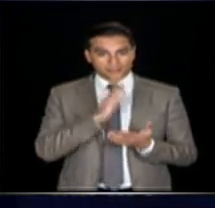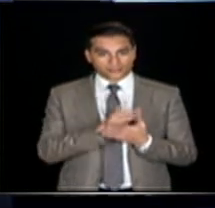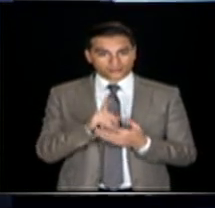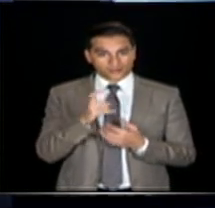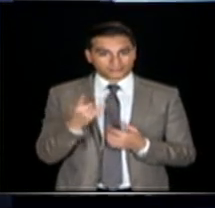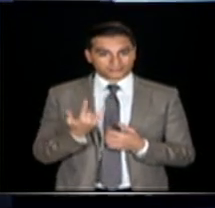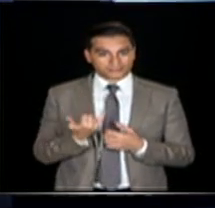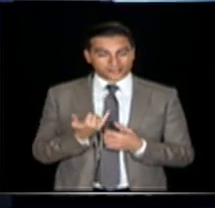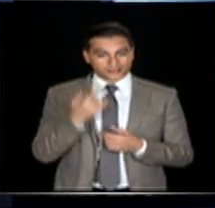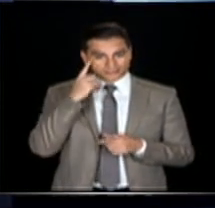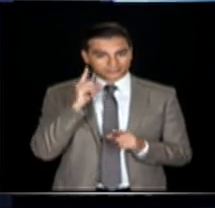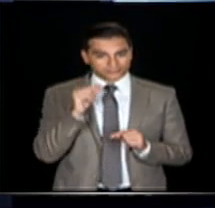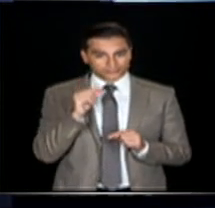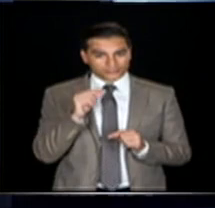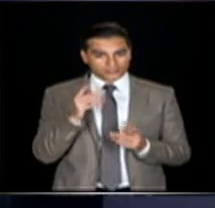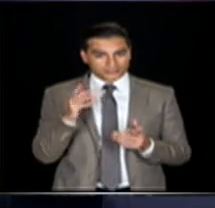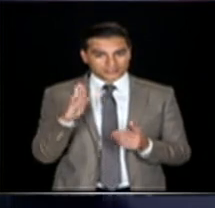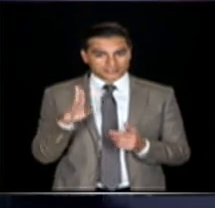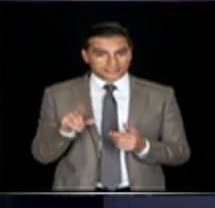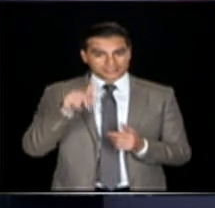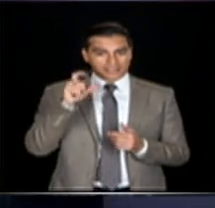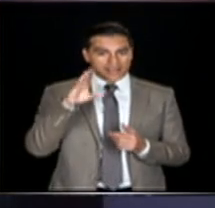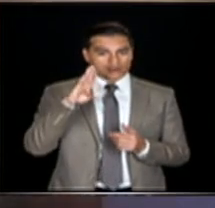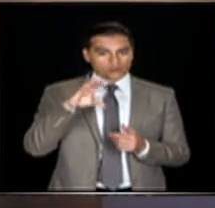كانش سهل بصراحة. إجابة صحيحة، برافو عليك يا بدري.